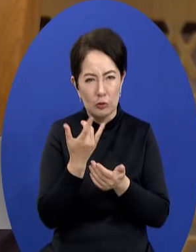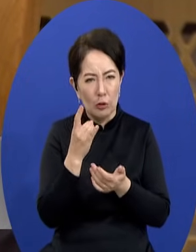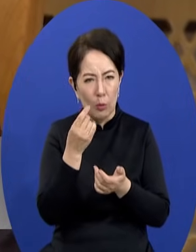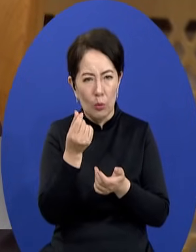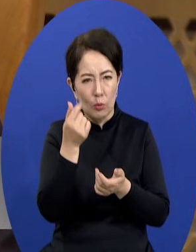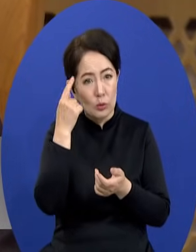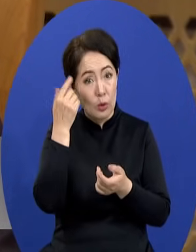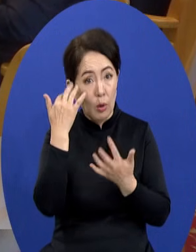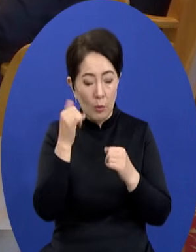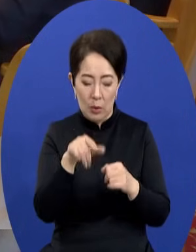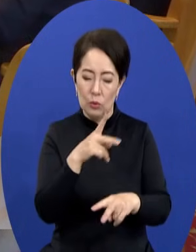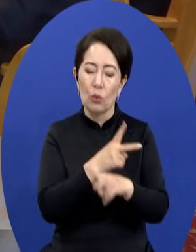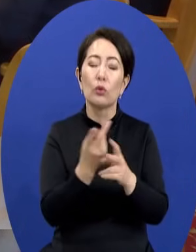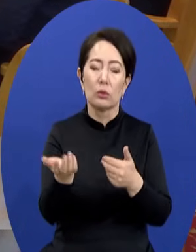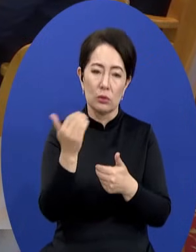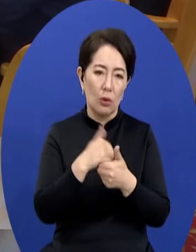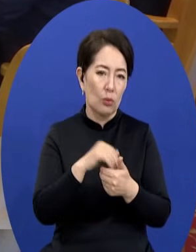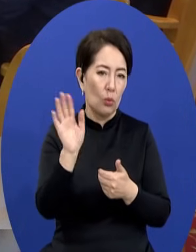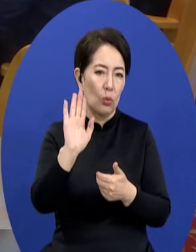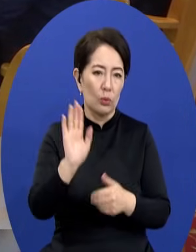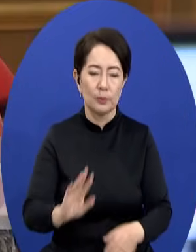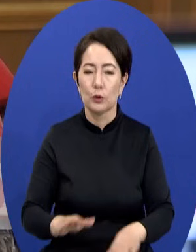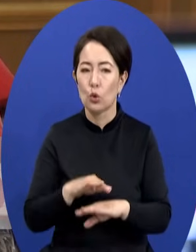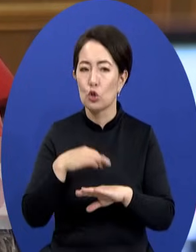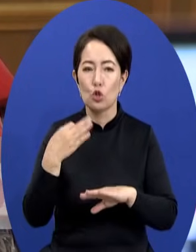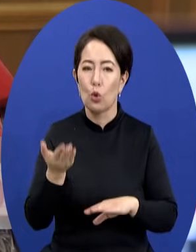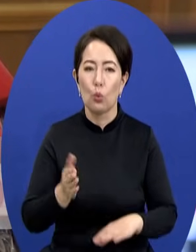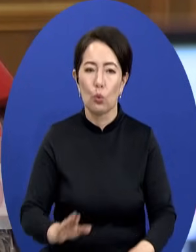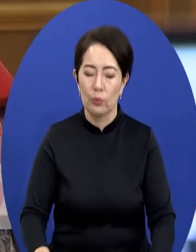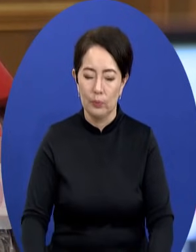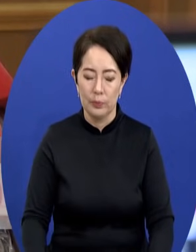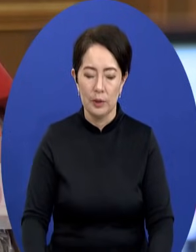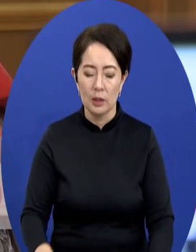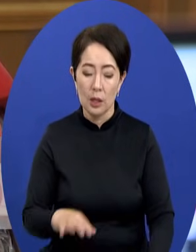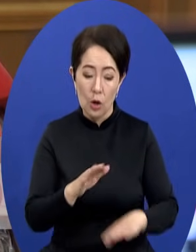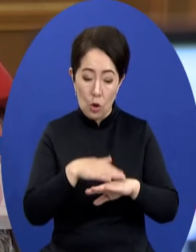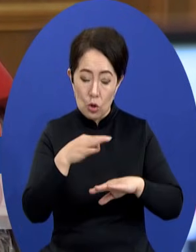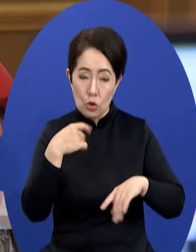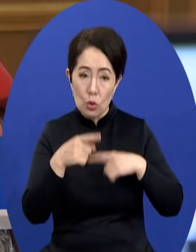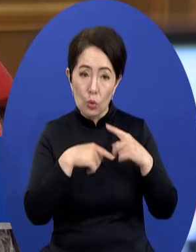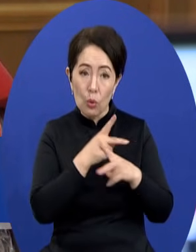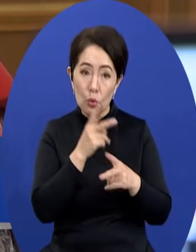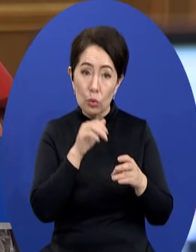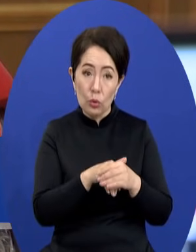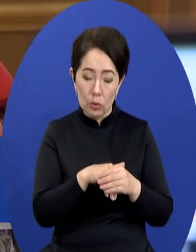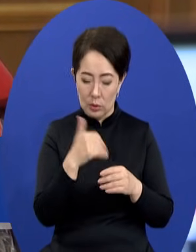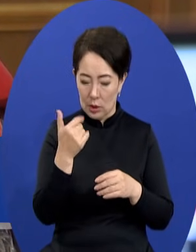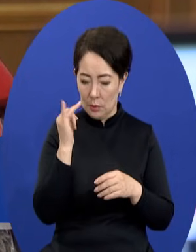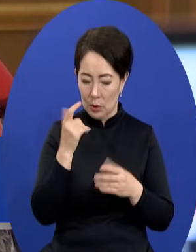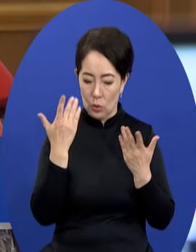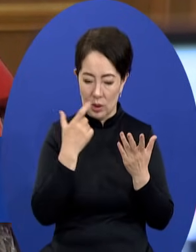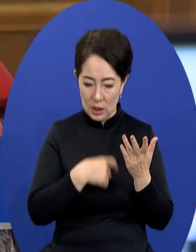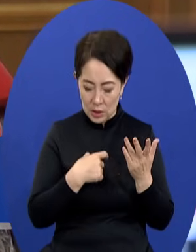байгуулах зэргийг энэ хуулинд мөн хамааруулахгүй юм а. Өршөөлийн хуулийг хилцэх авчтаа бидний хэсэг их хурлын гишүүд